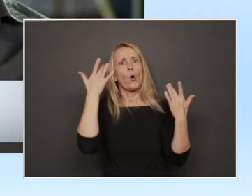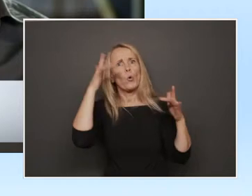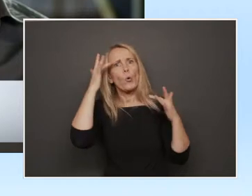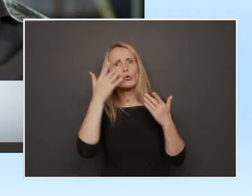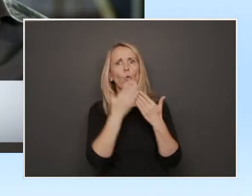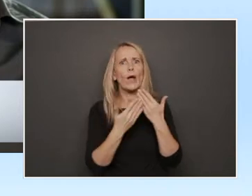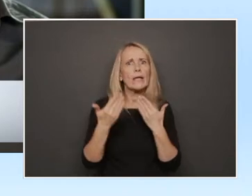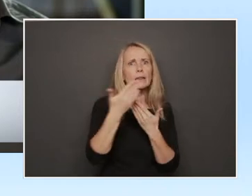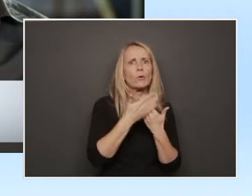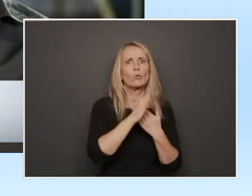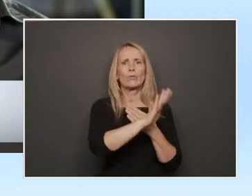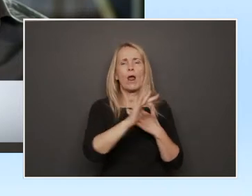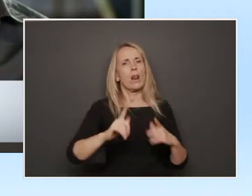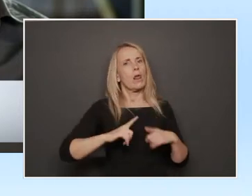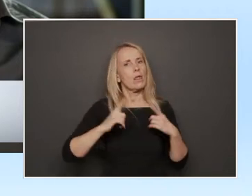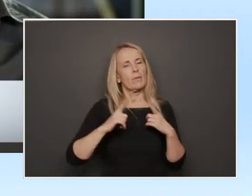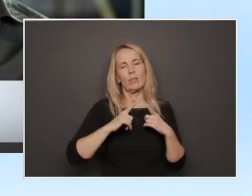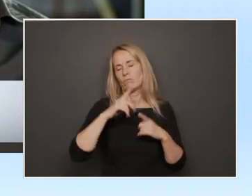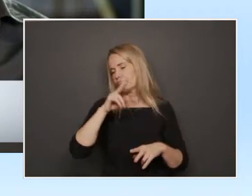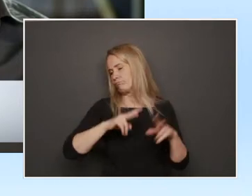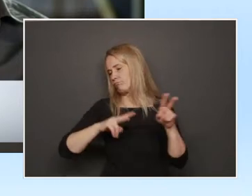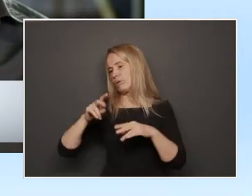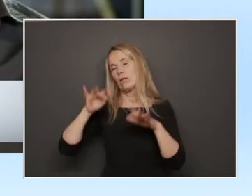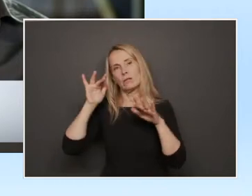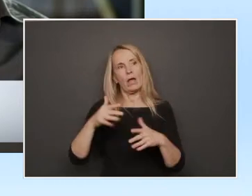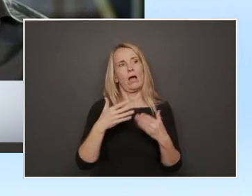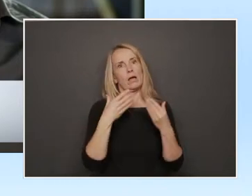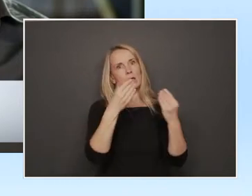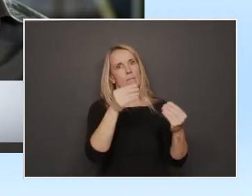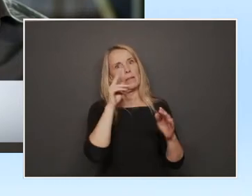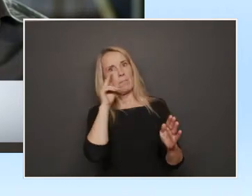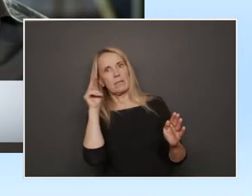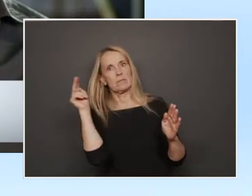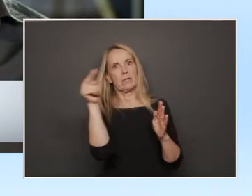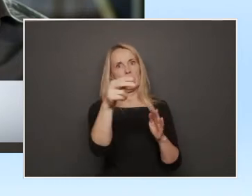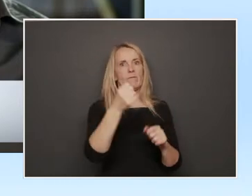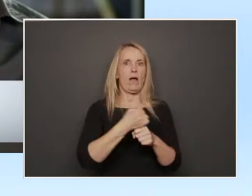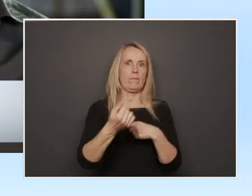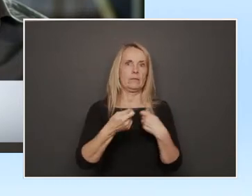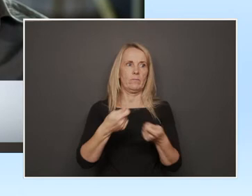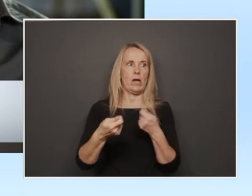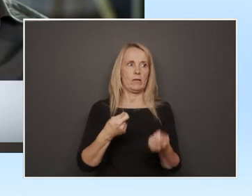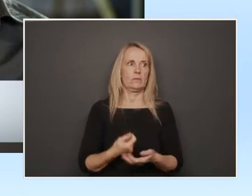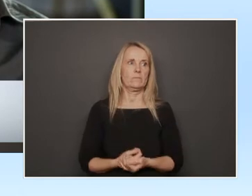den Lebensumständen, eine Perspektive am Arbeitsmarkt zu geben.